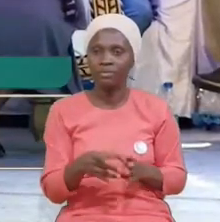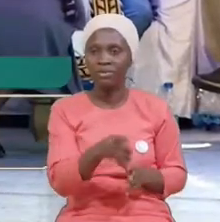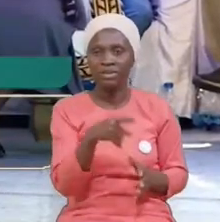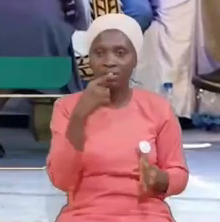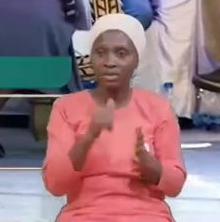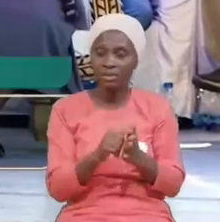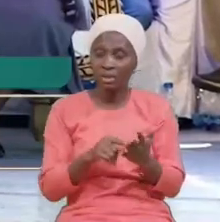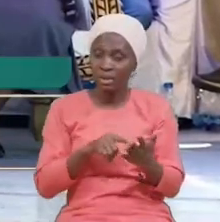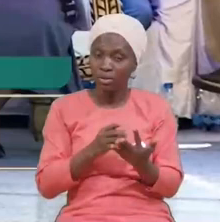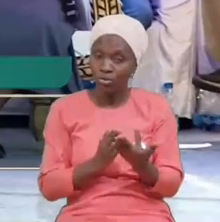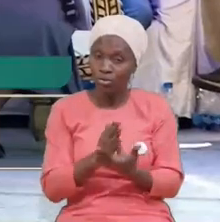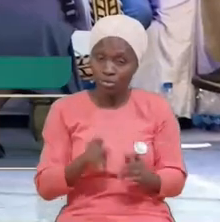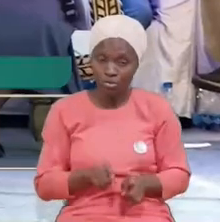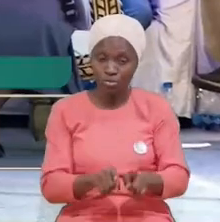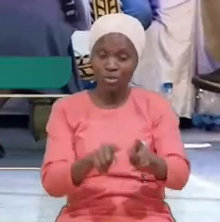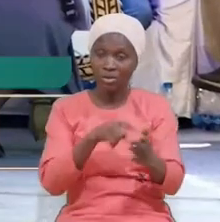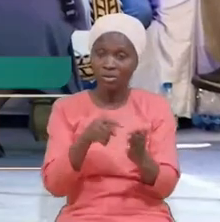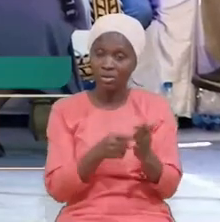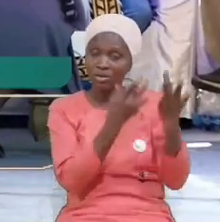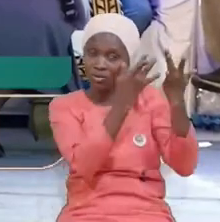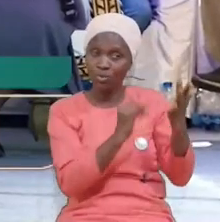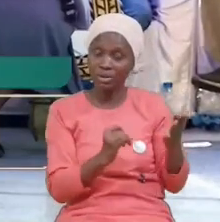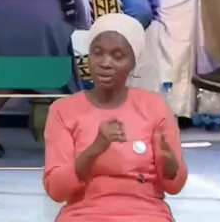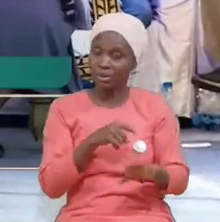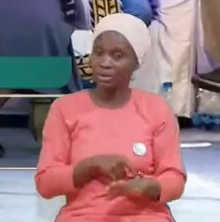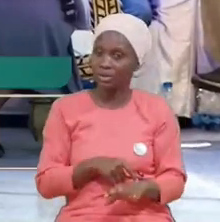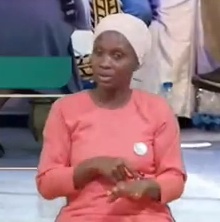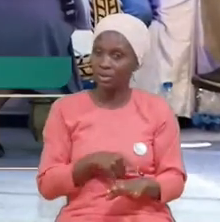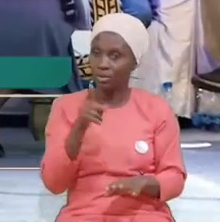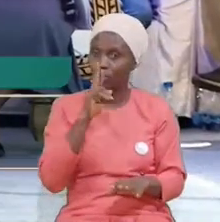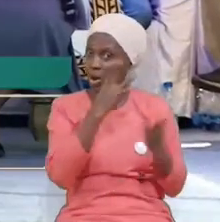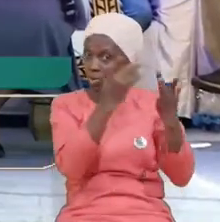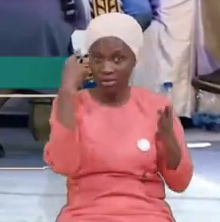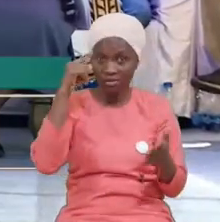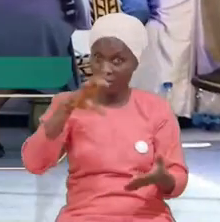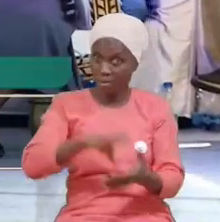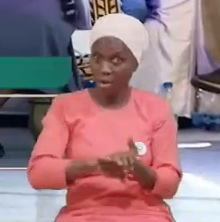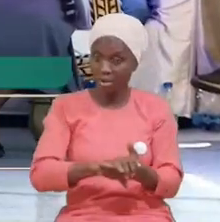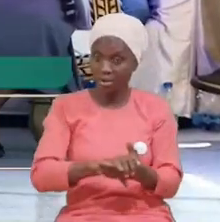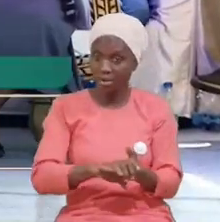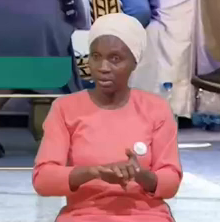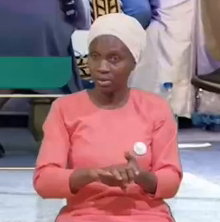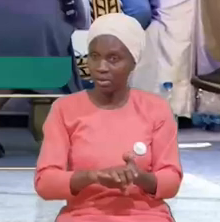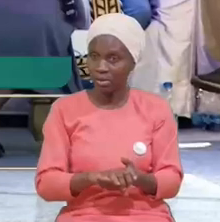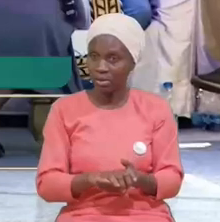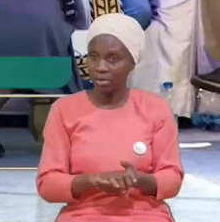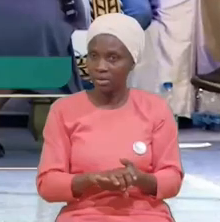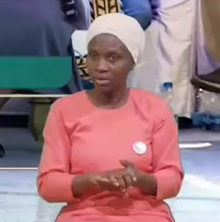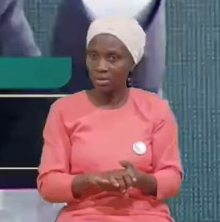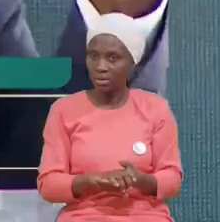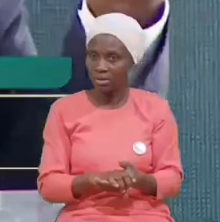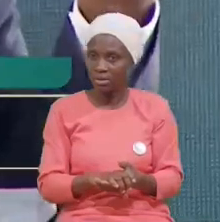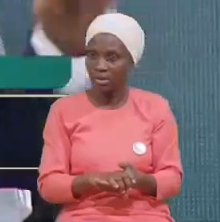ils peuvent dire, dans cette période d'attente, tu attends pour le mariage et il nous donne des